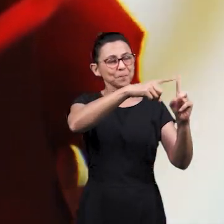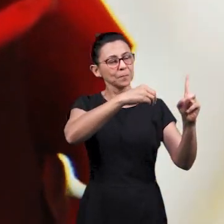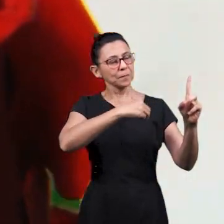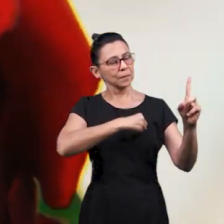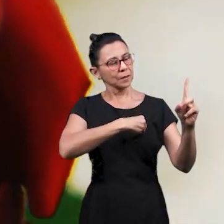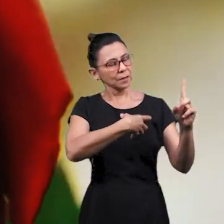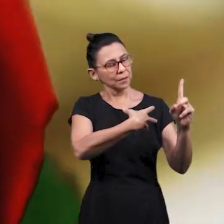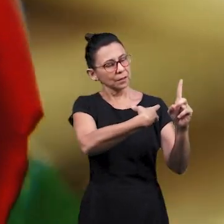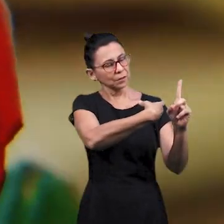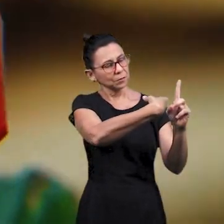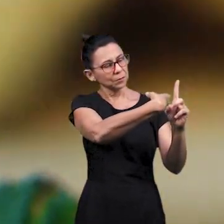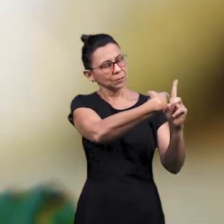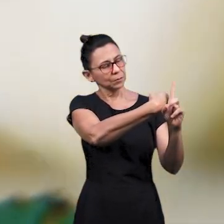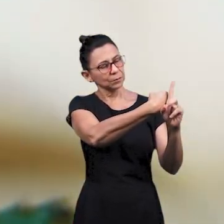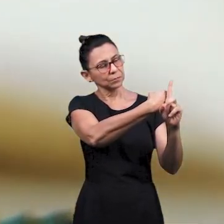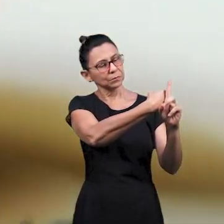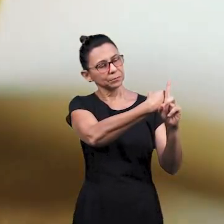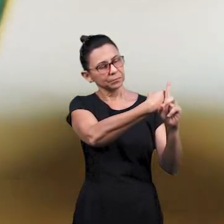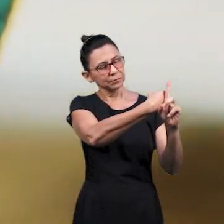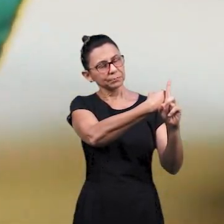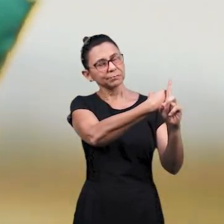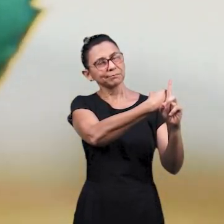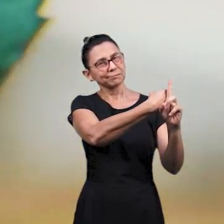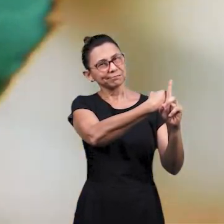Наше бремя Он понес